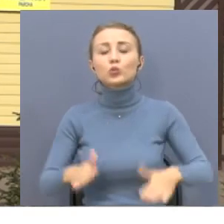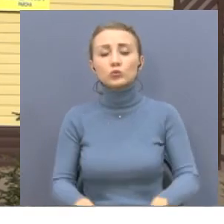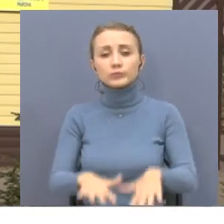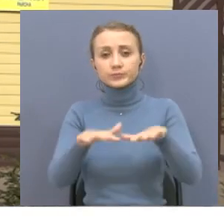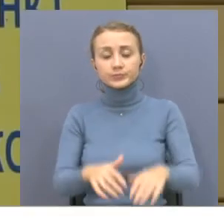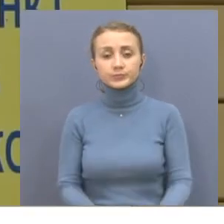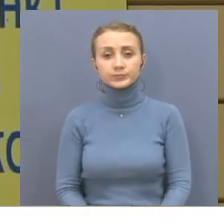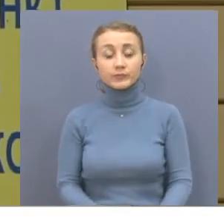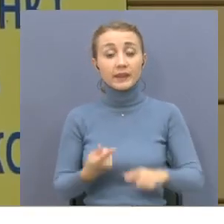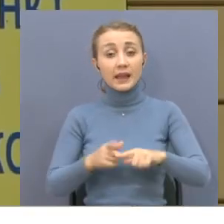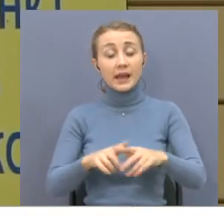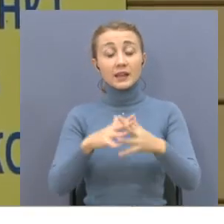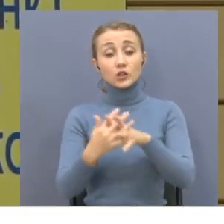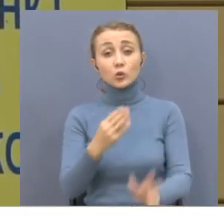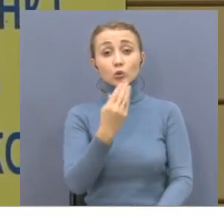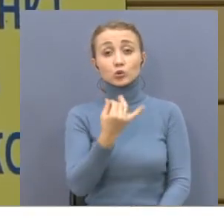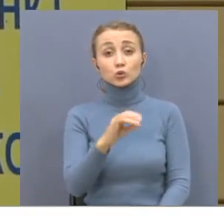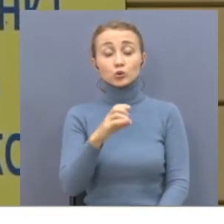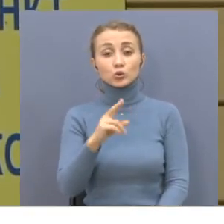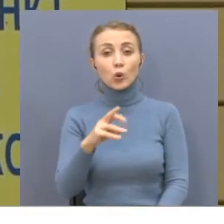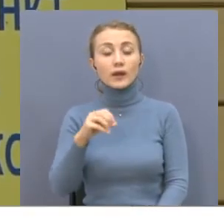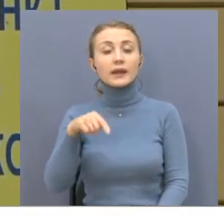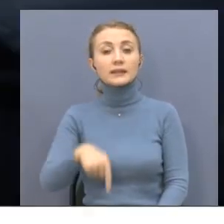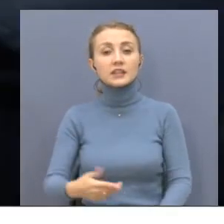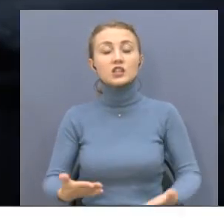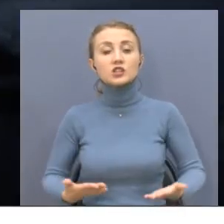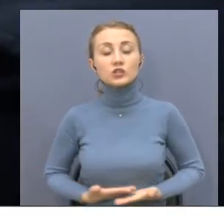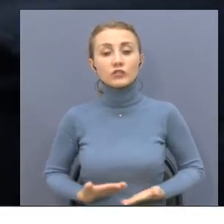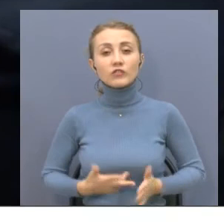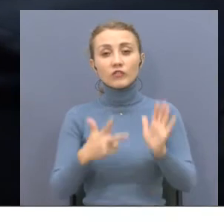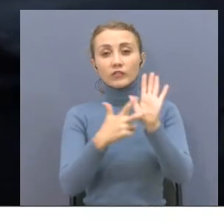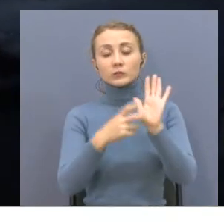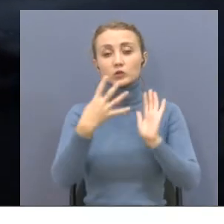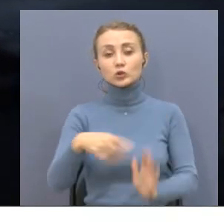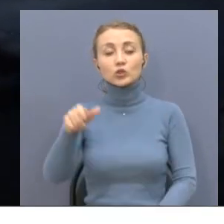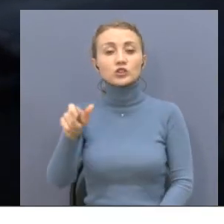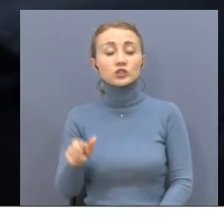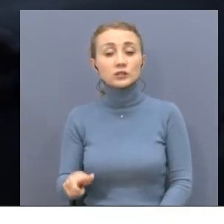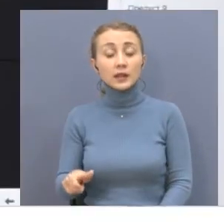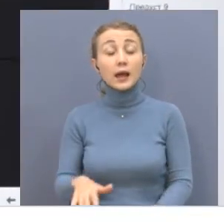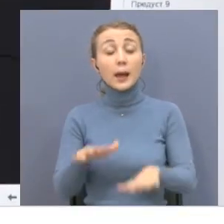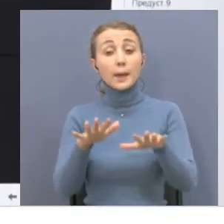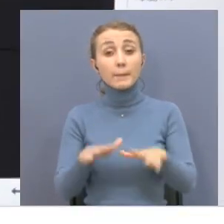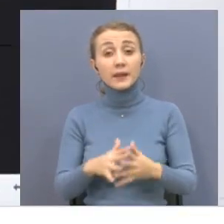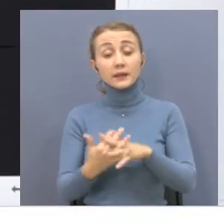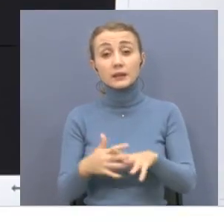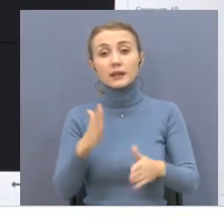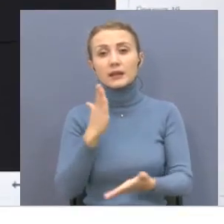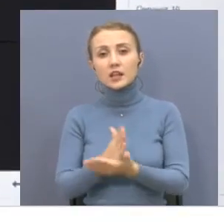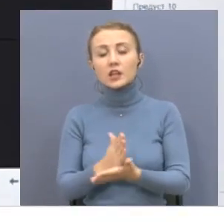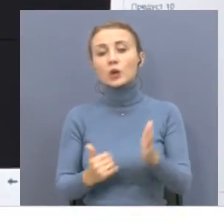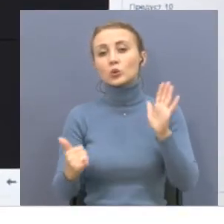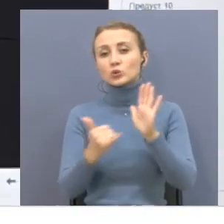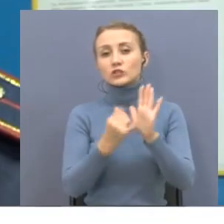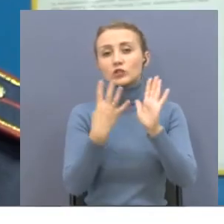ауылының 800-ден астам тұрғыны бар. Елді мекеннің аумағында 93 бейне бақылау камерасы орнатылған. Олардың көмегімен жыл басынан бері 4 қылмыс